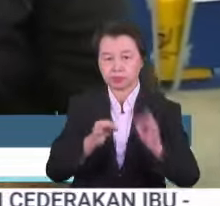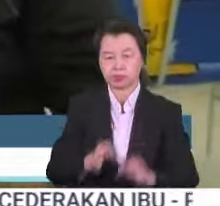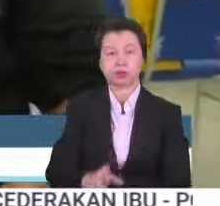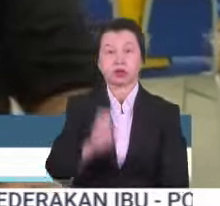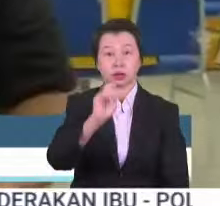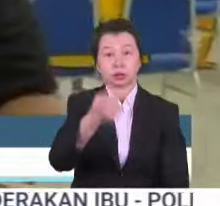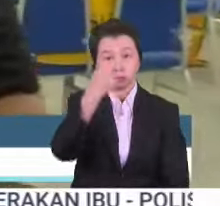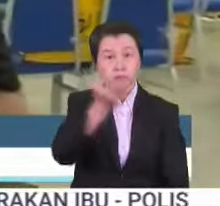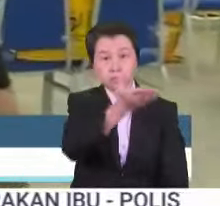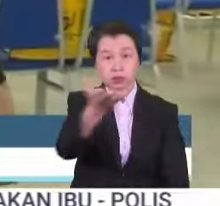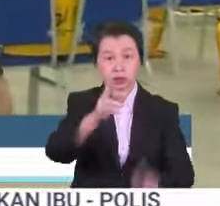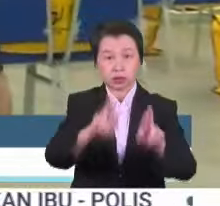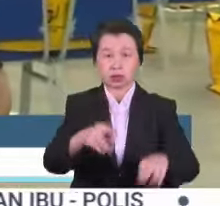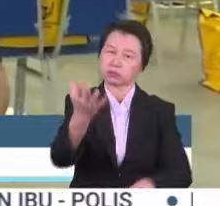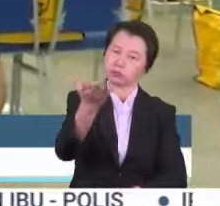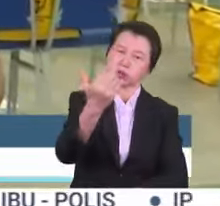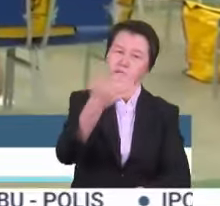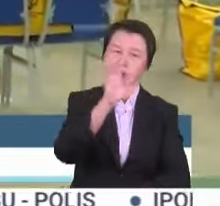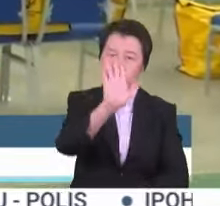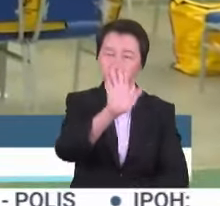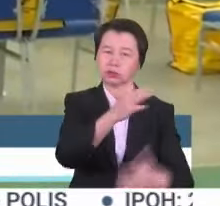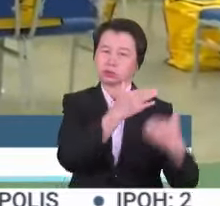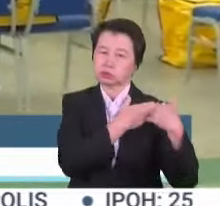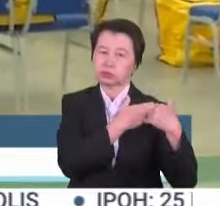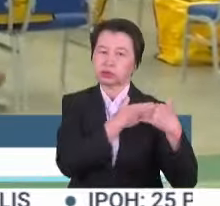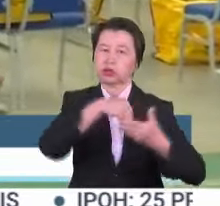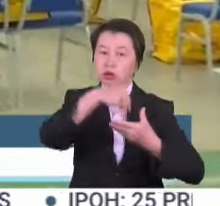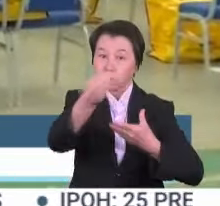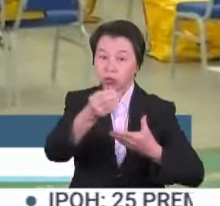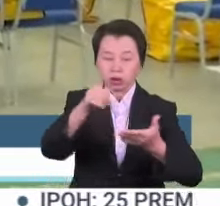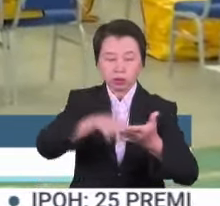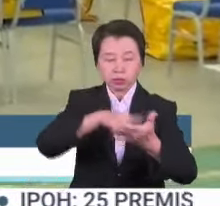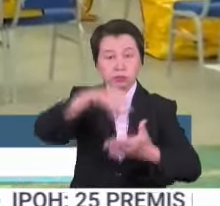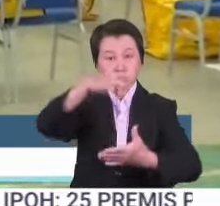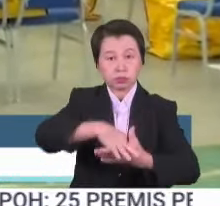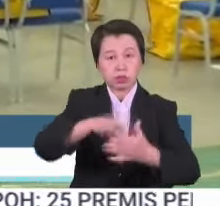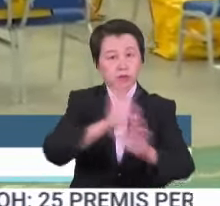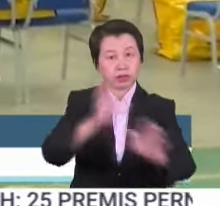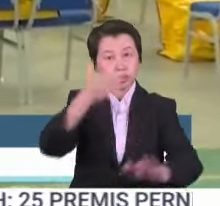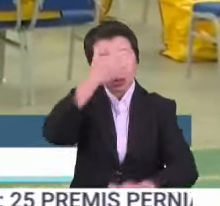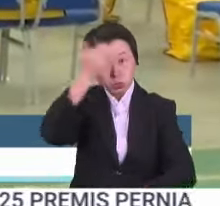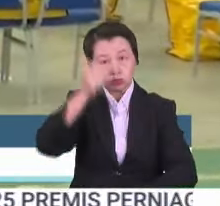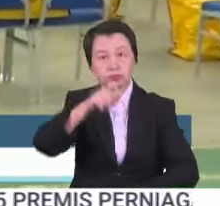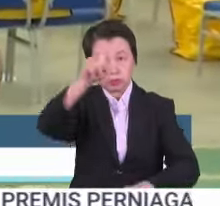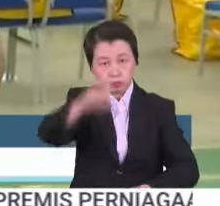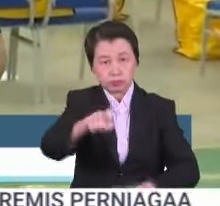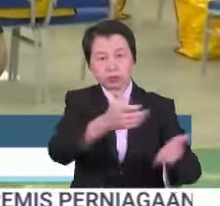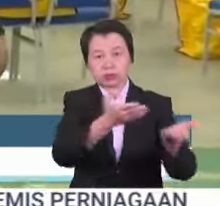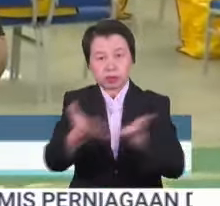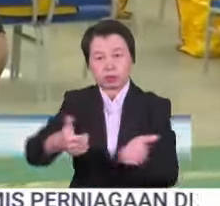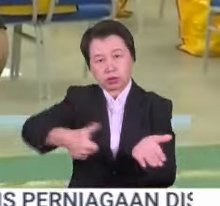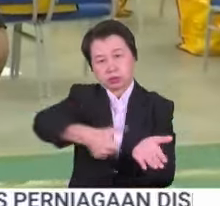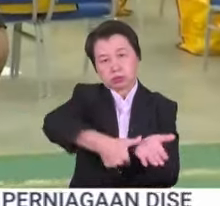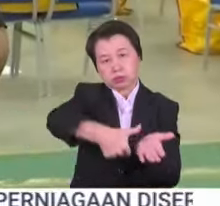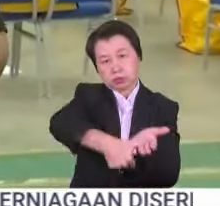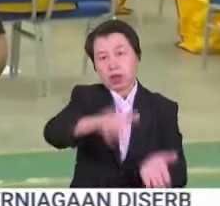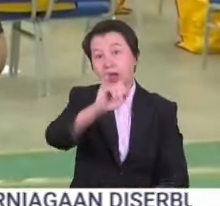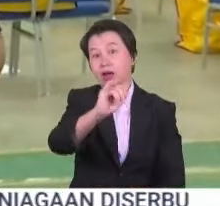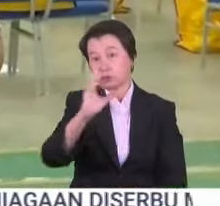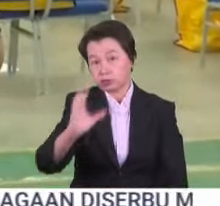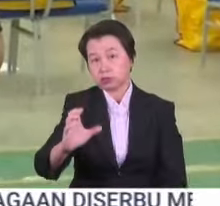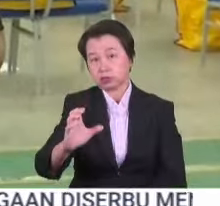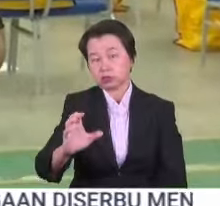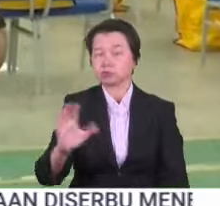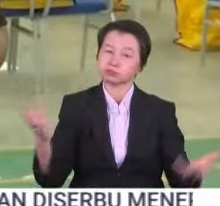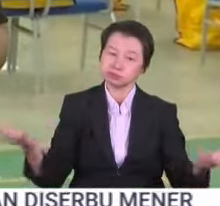Baik, kepada pengundi, ayuh tunaikan tanggungjawab anda untuk keluar mengundi dan jangan lupa membawa kad pengenalan anda. Dan saya